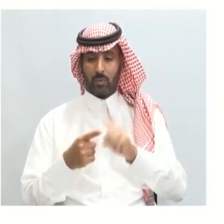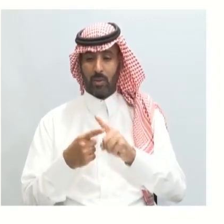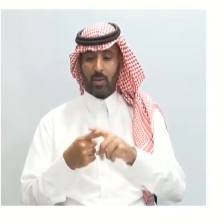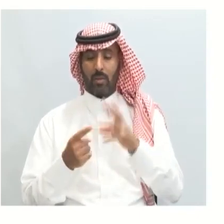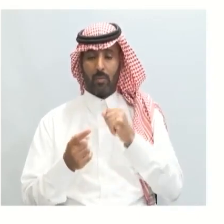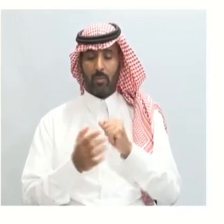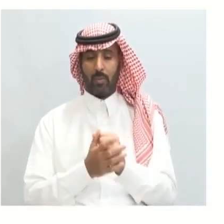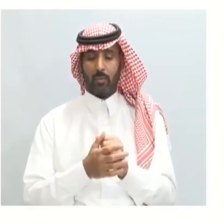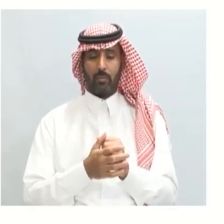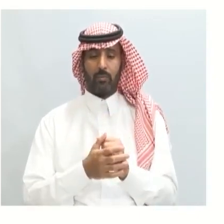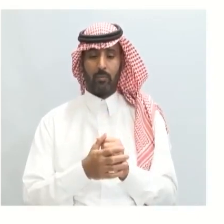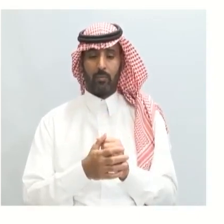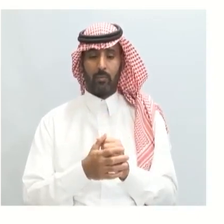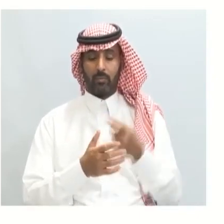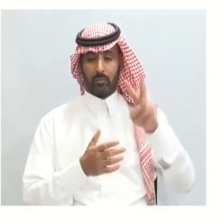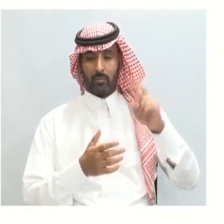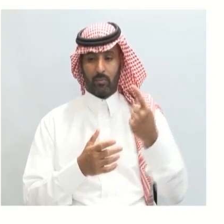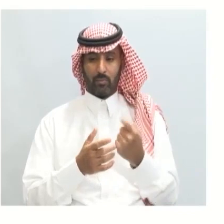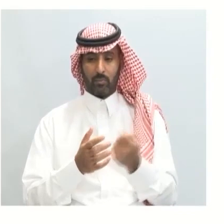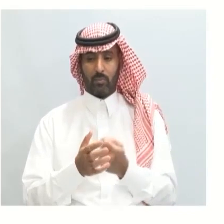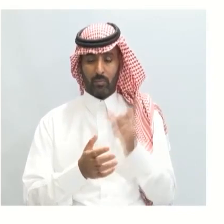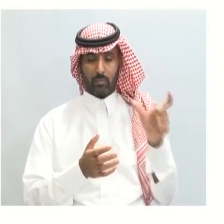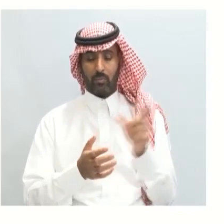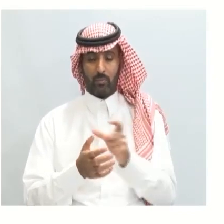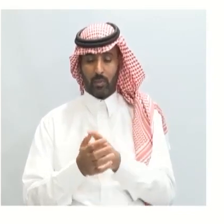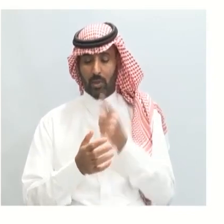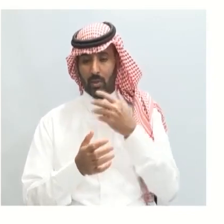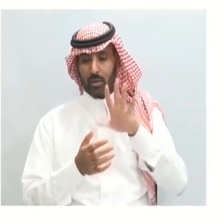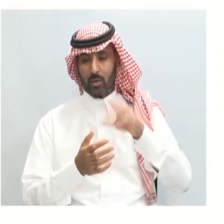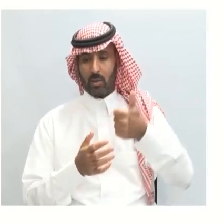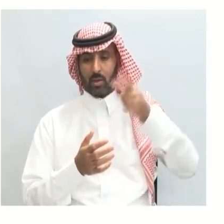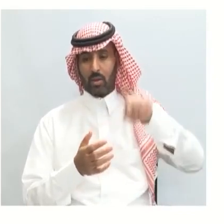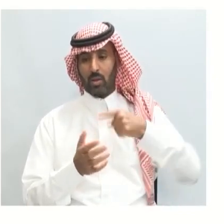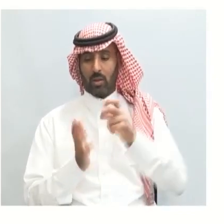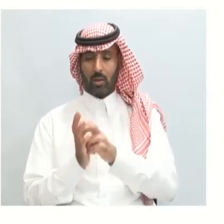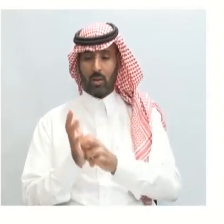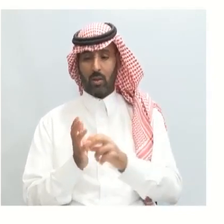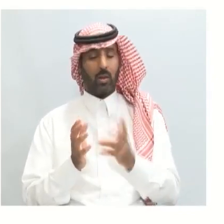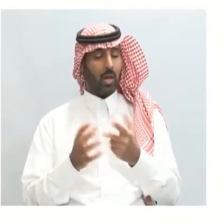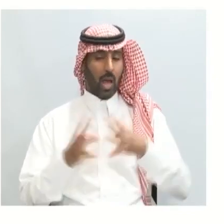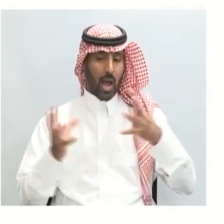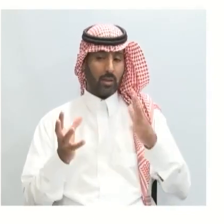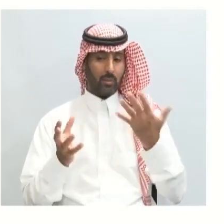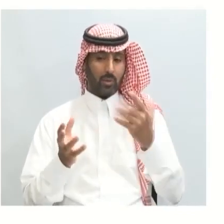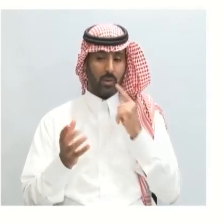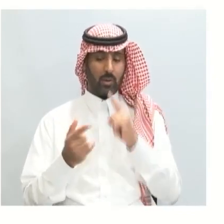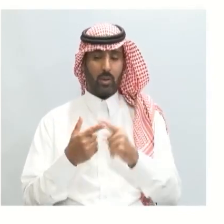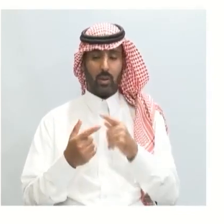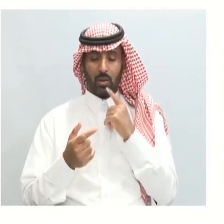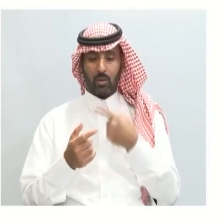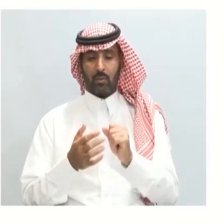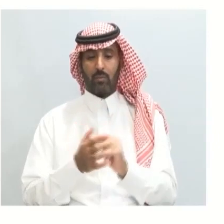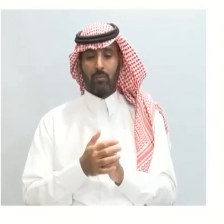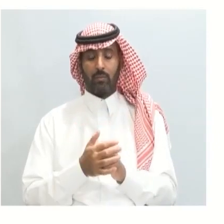ستعطيني 300 كلفن تكتب القانون الخاص بشار فالمطلوب فم الحجم الجديد اذا المطلوب الفي